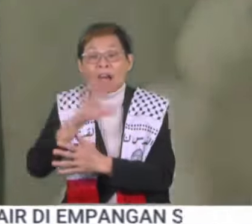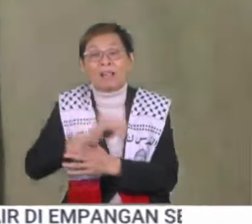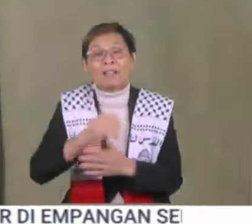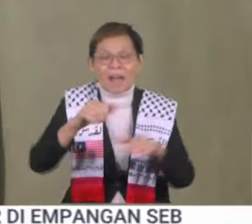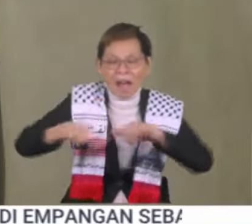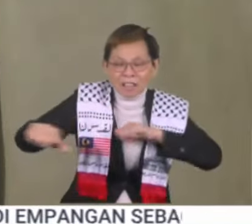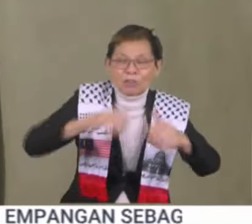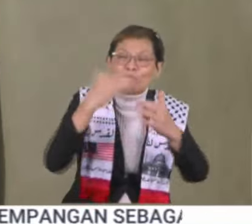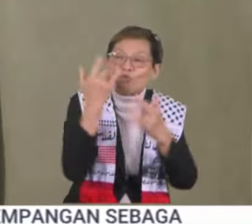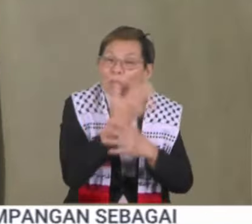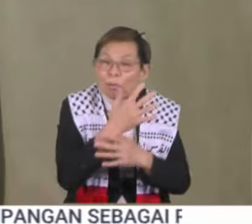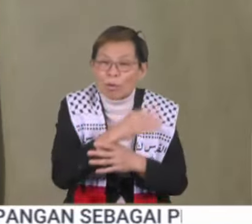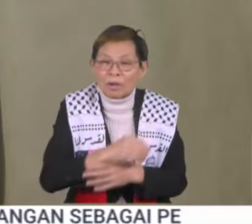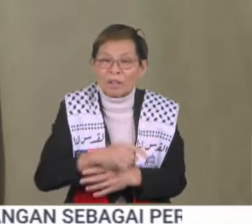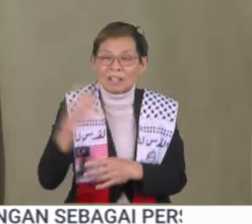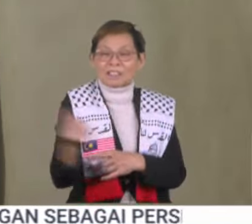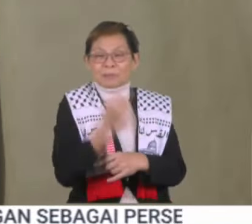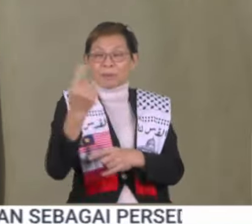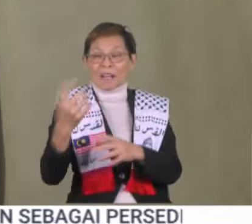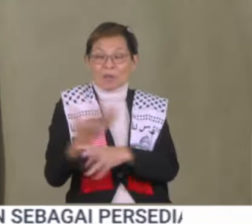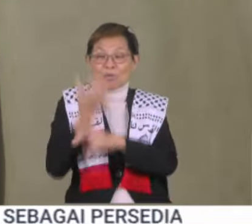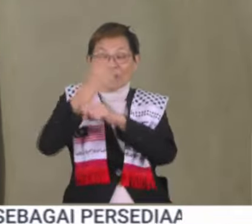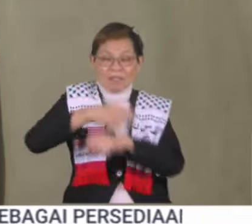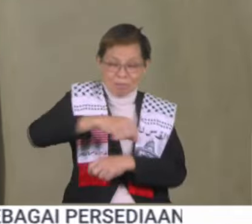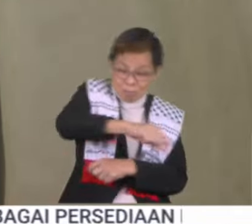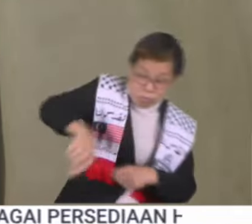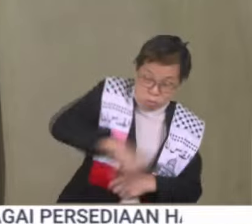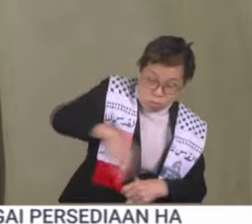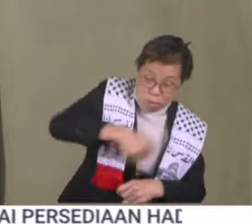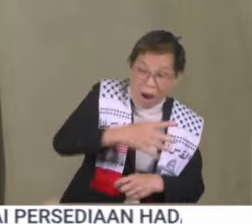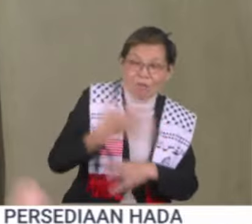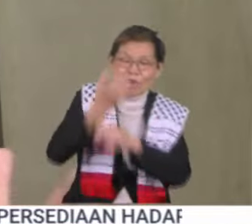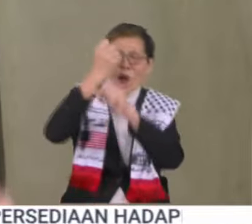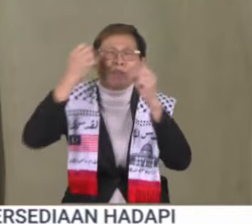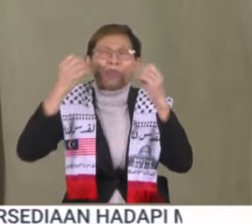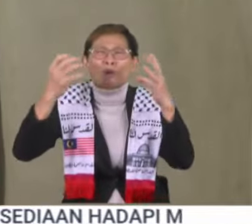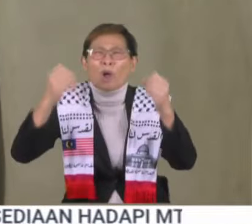ada spin and win. Jadi sangat banyak